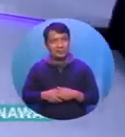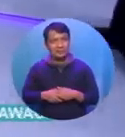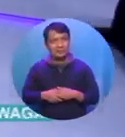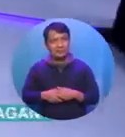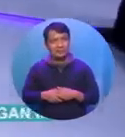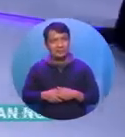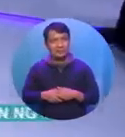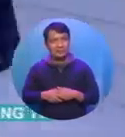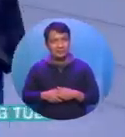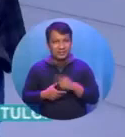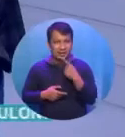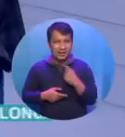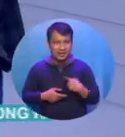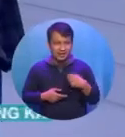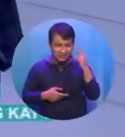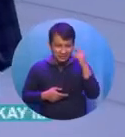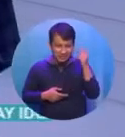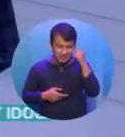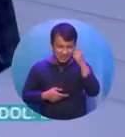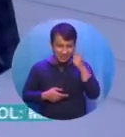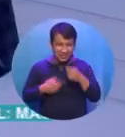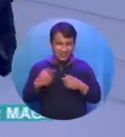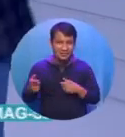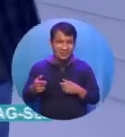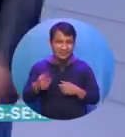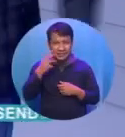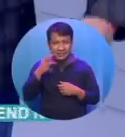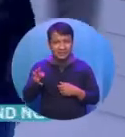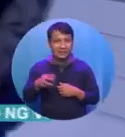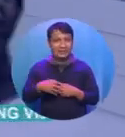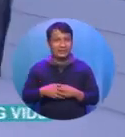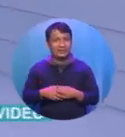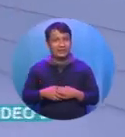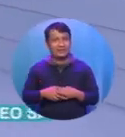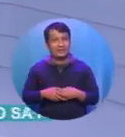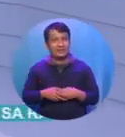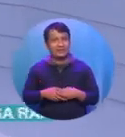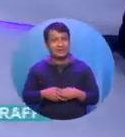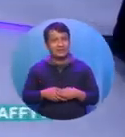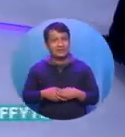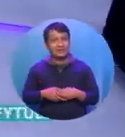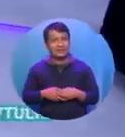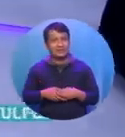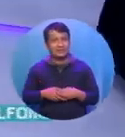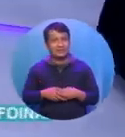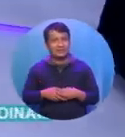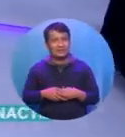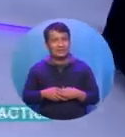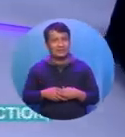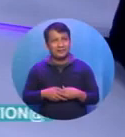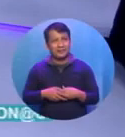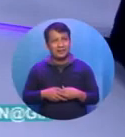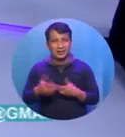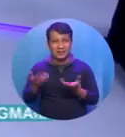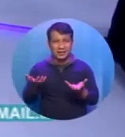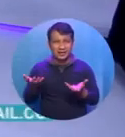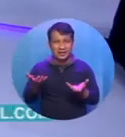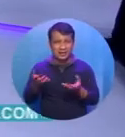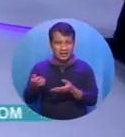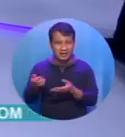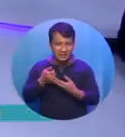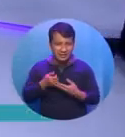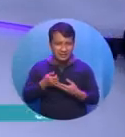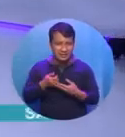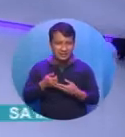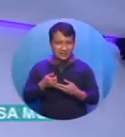Ha? Ako ba yun? Ako tulpo! Nanonood po! Oh, ngayon, kung nanonood ka, ano meron?